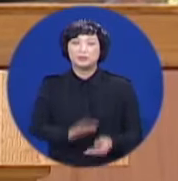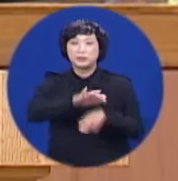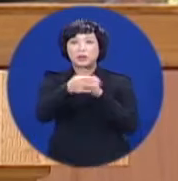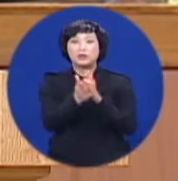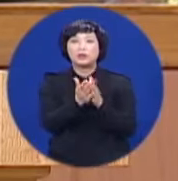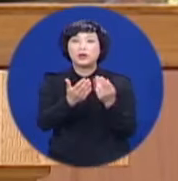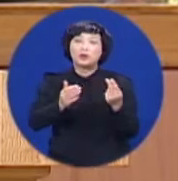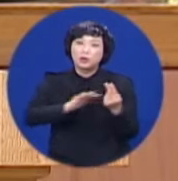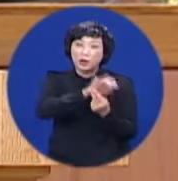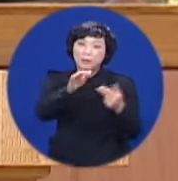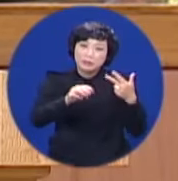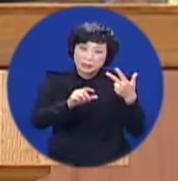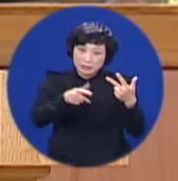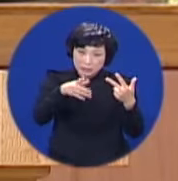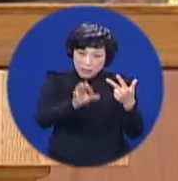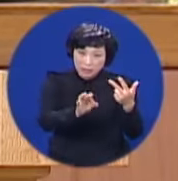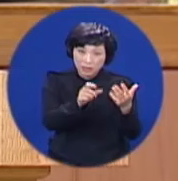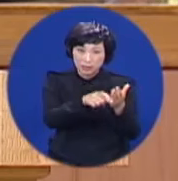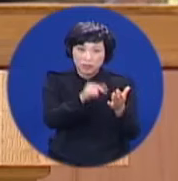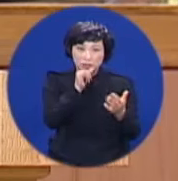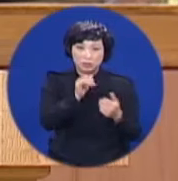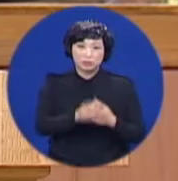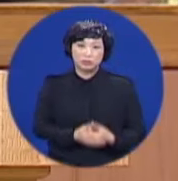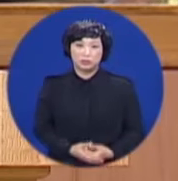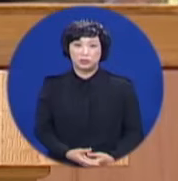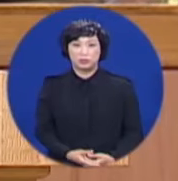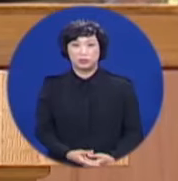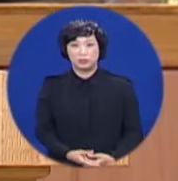요한복음 7장에